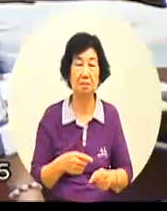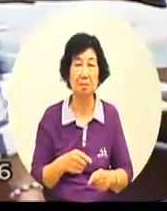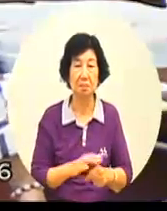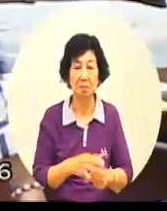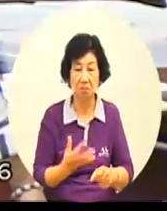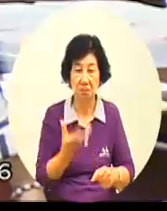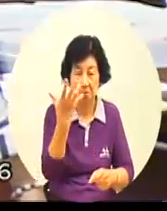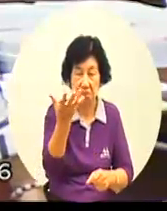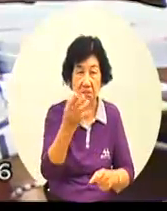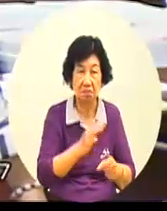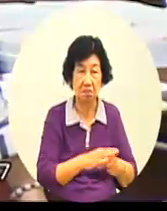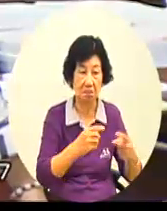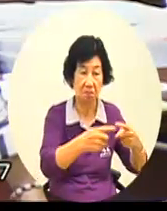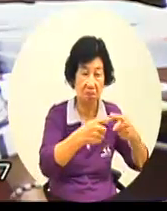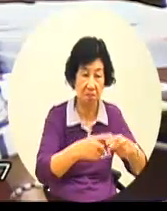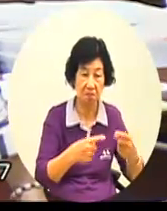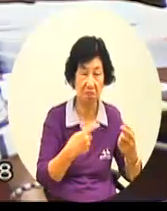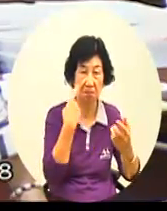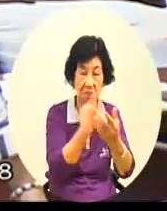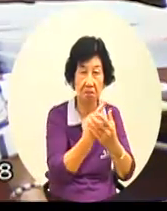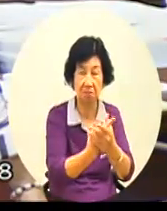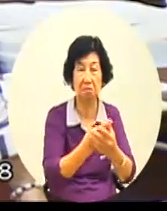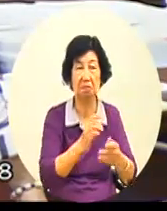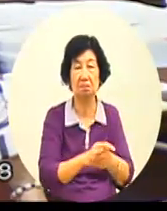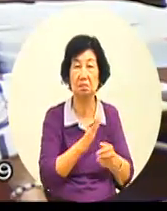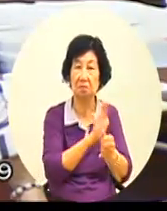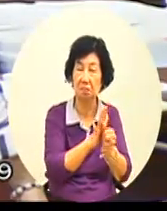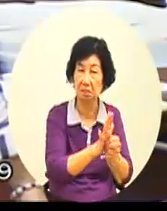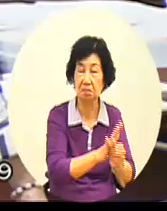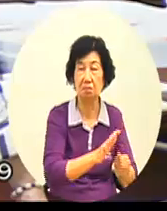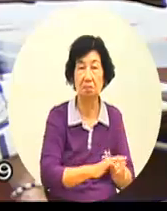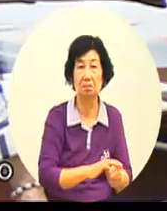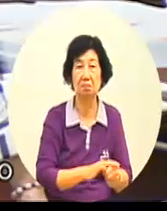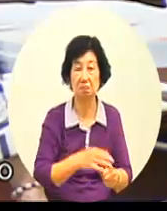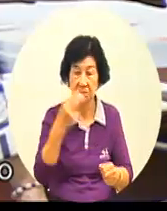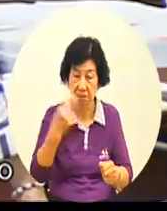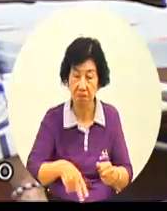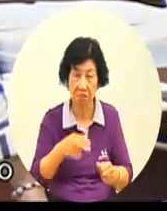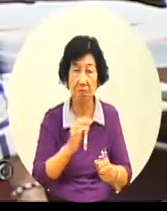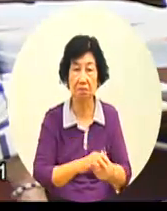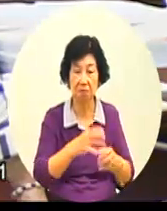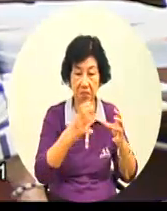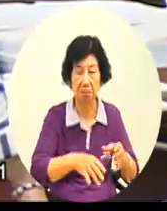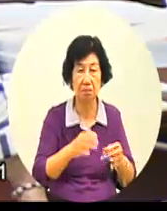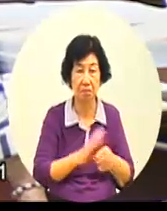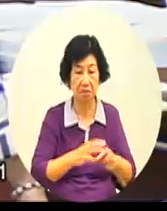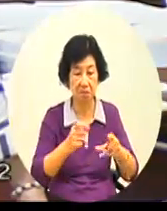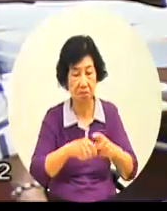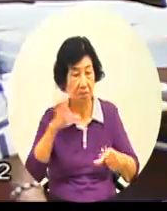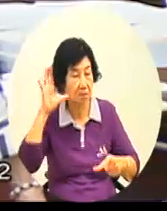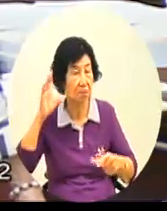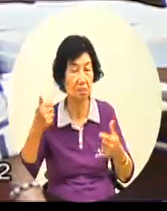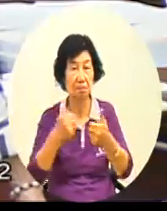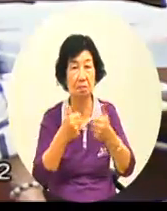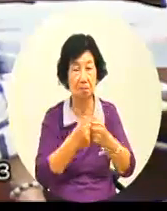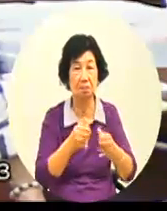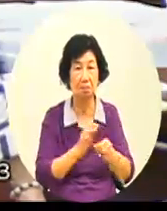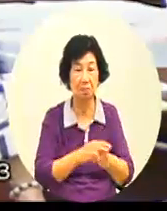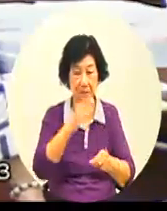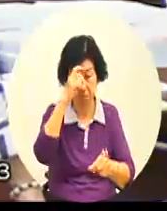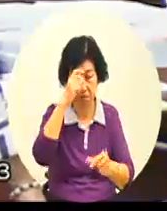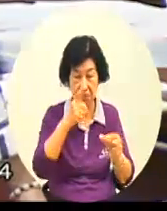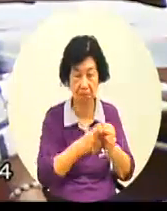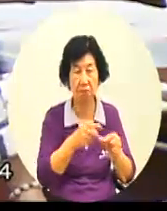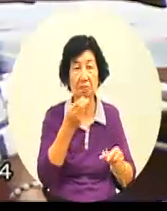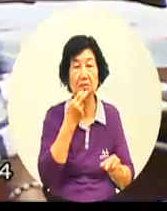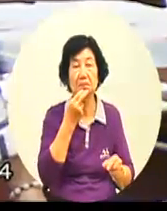在这边大概我们也会再办一个公听会，九中这样也希望中央会重视在这一块，否则我们的